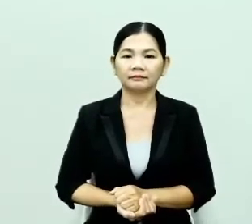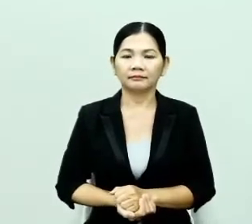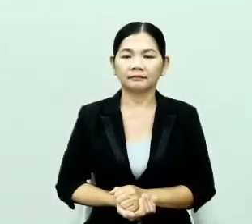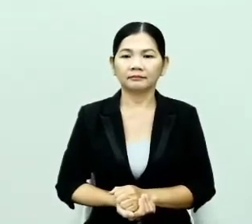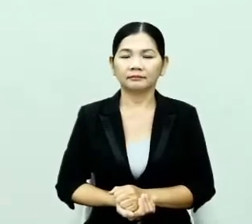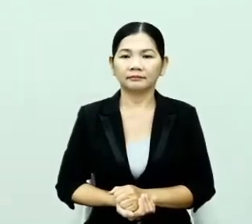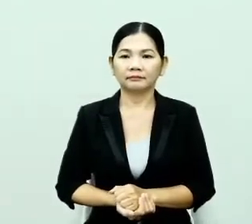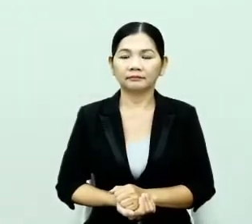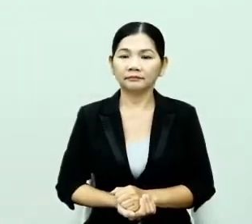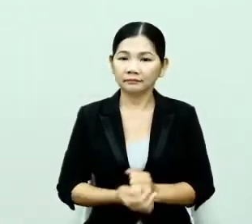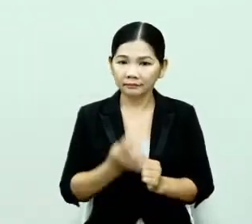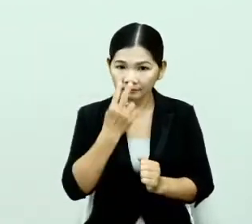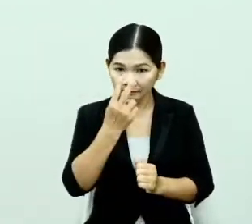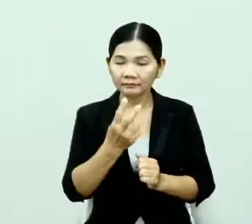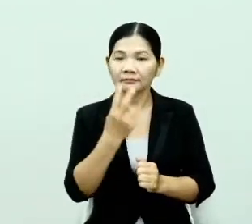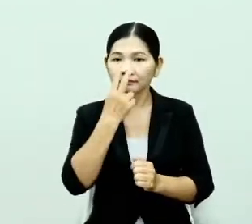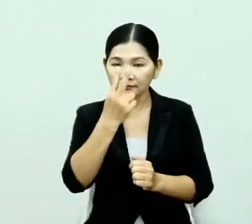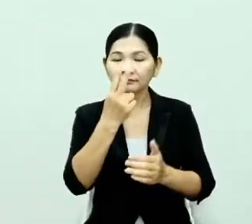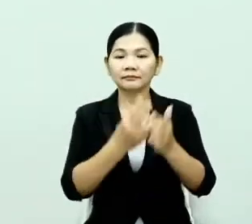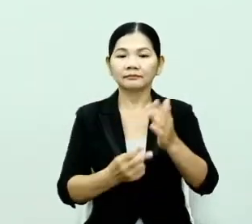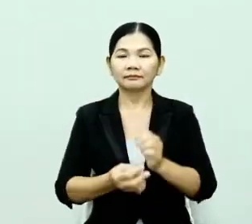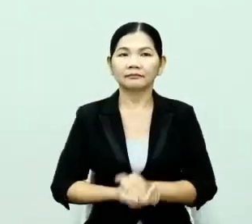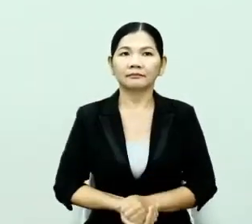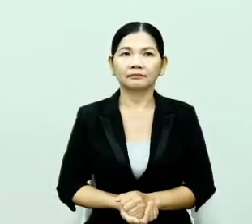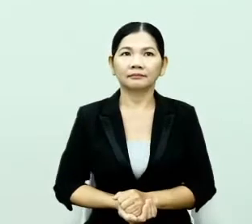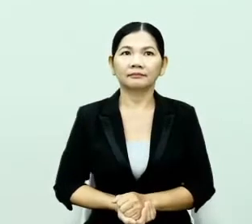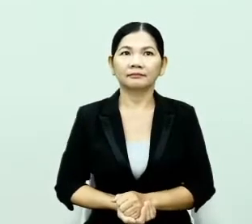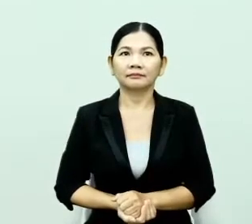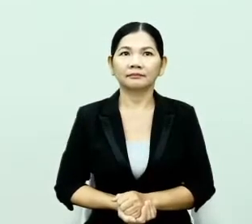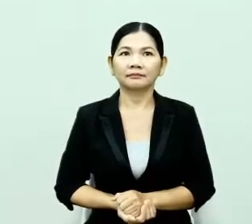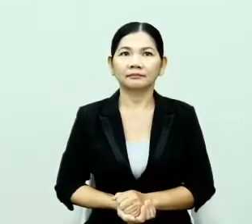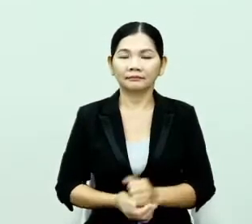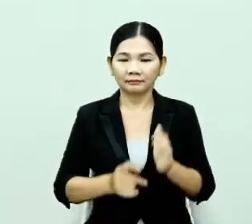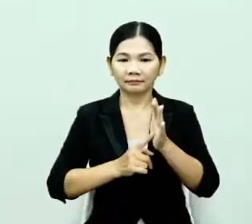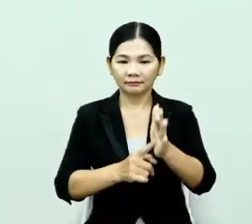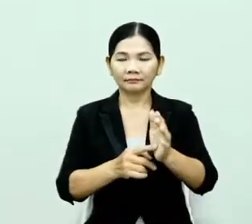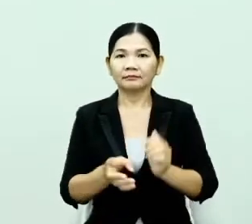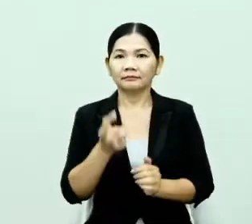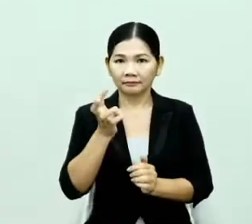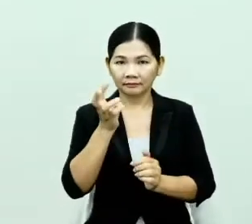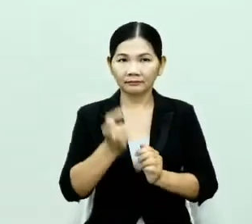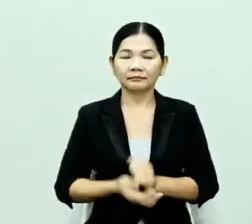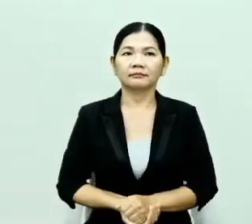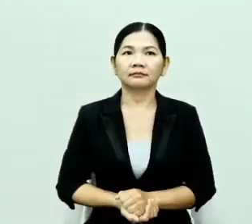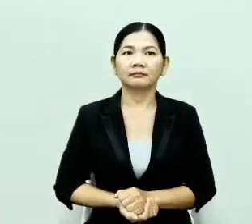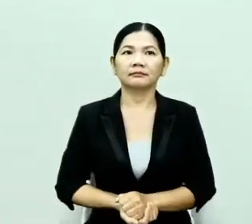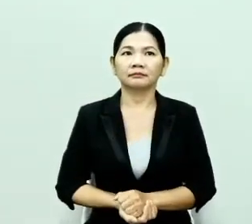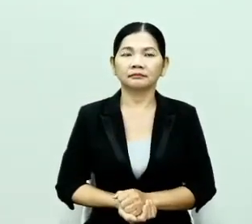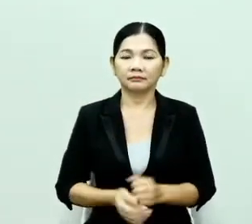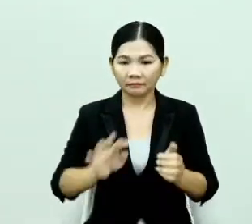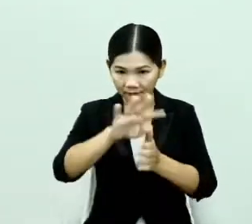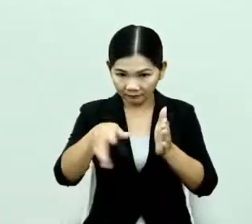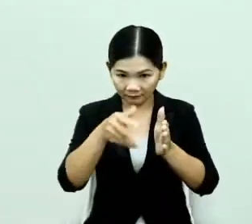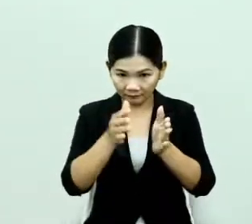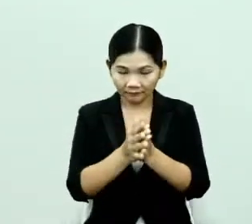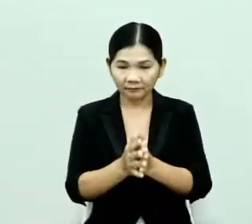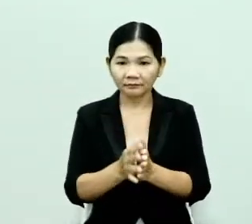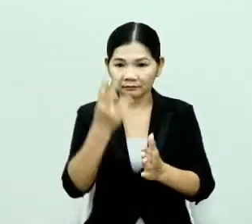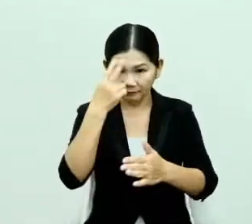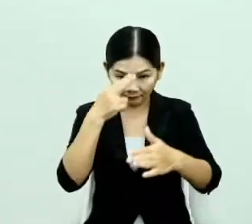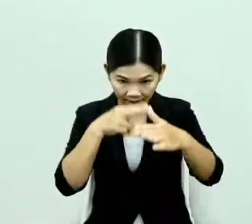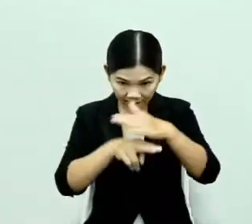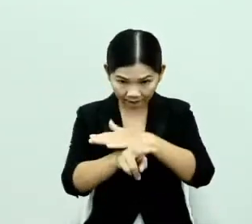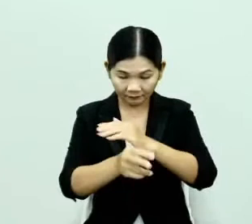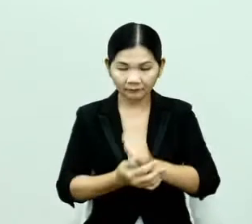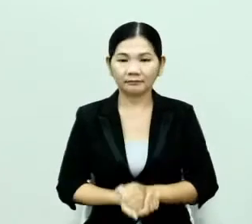ចាកូនទូទាយមើលកូនឃើញអ្វីចាឥឡូវអ្នកគ្រូបង្ហាញបន្តិចទៀតចាអរគុណកូនកូនទូទាយមើ